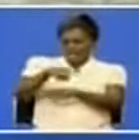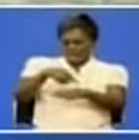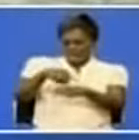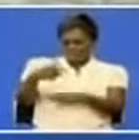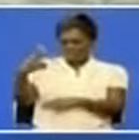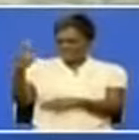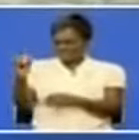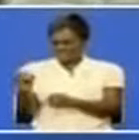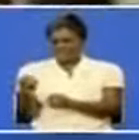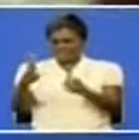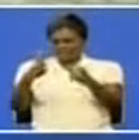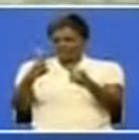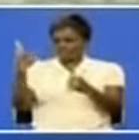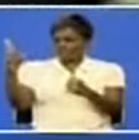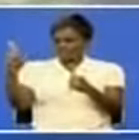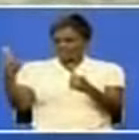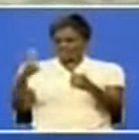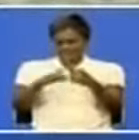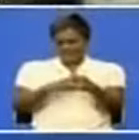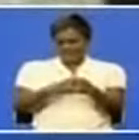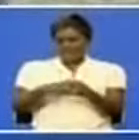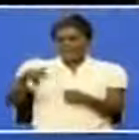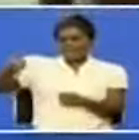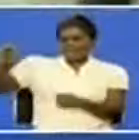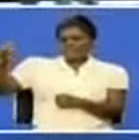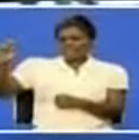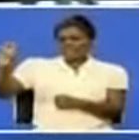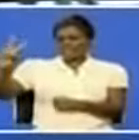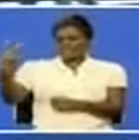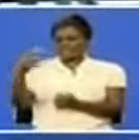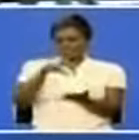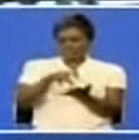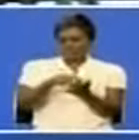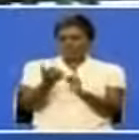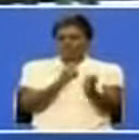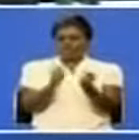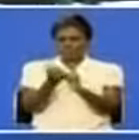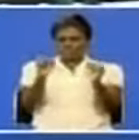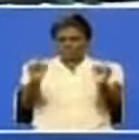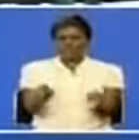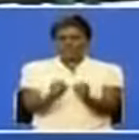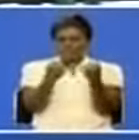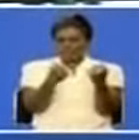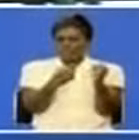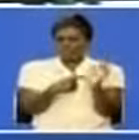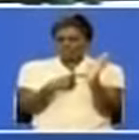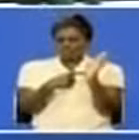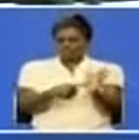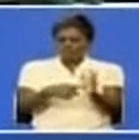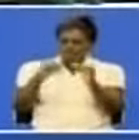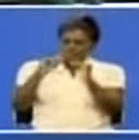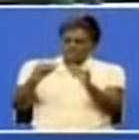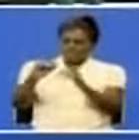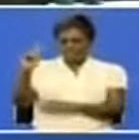dakika 20 na 9 sekunde 50. Peter Kipkemei alimaliza wa pili. Mashindano hayo yalitumika kama mbinu ya kuwapa elimu wa